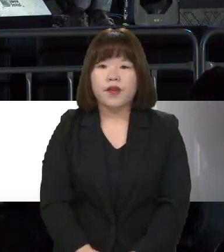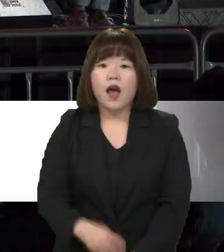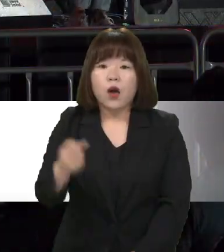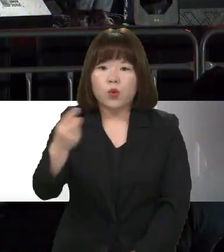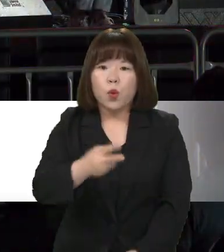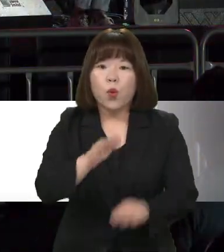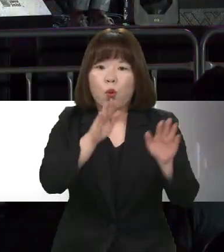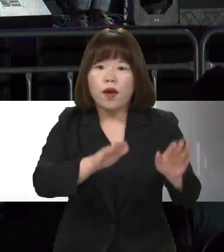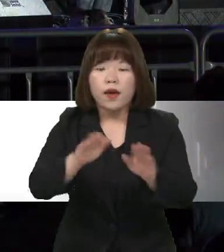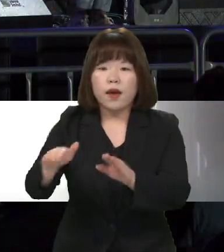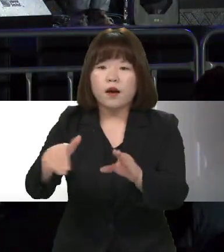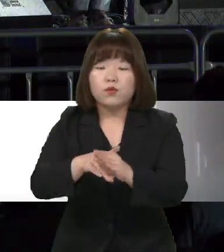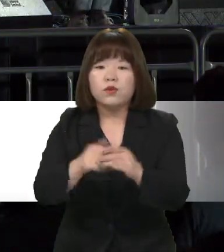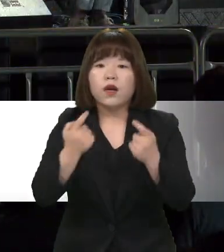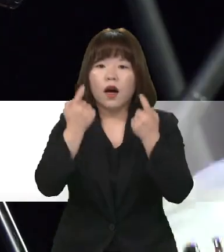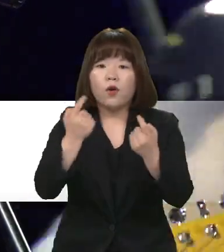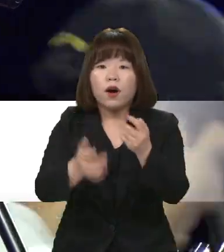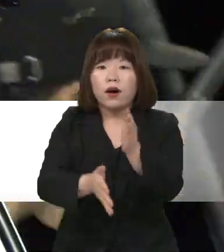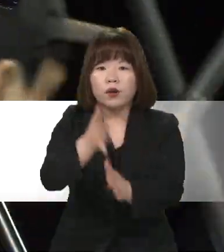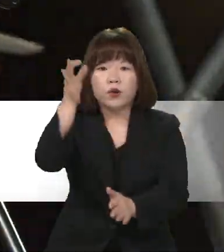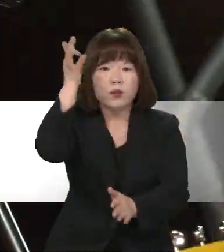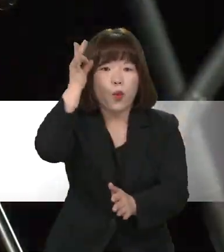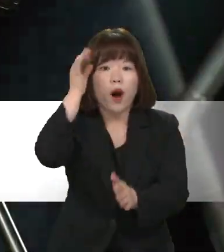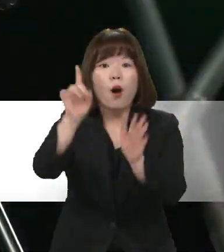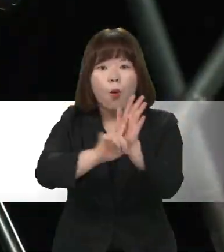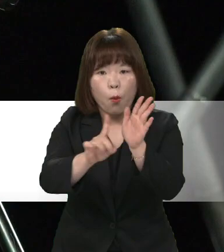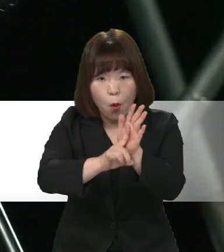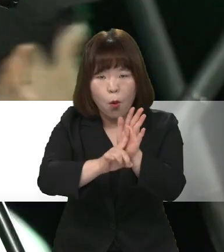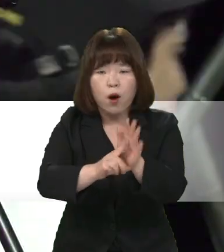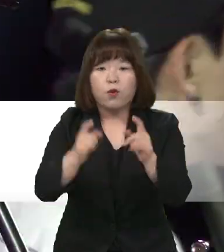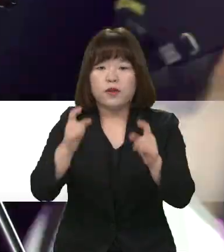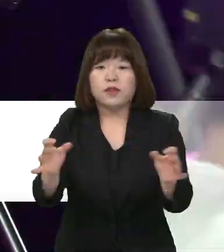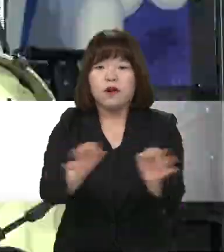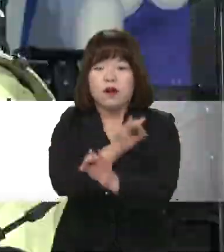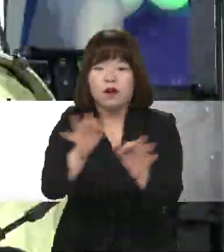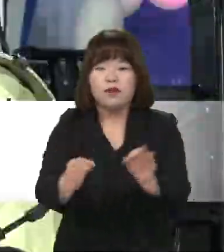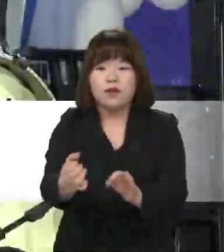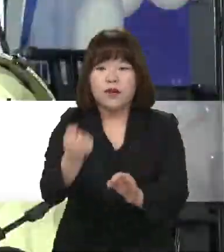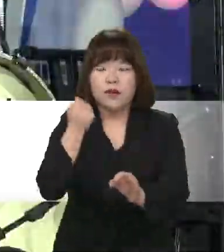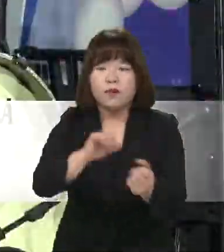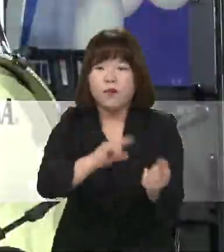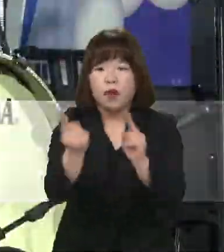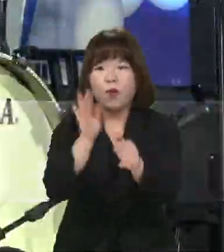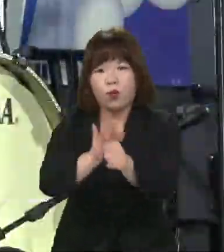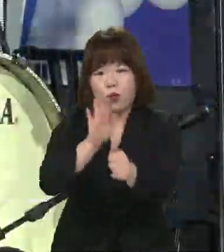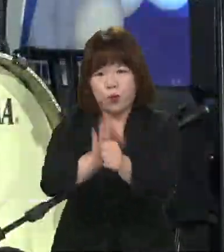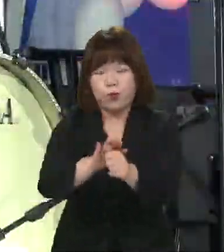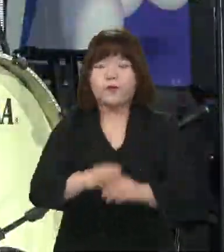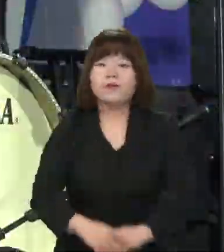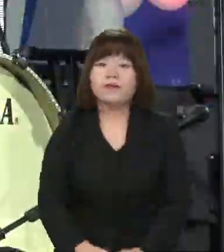아울러 축제 등 해양 문화 관광도시 포함 을 널리 알리고 지역경기 에 활력을 불어넣었습니다